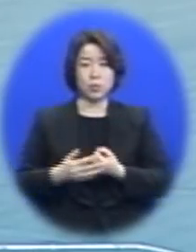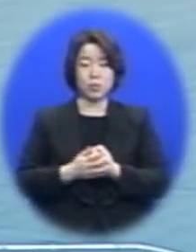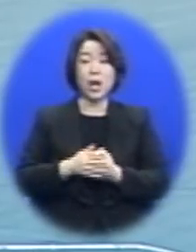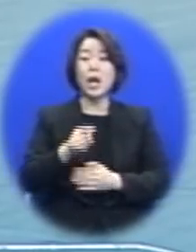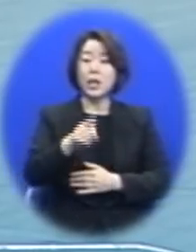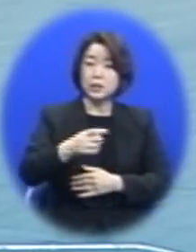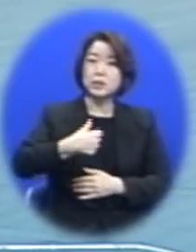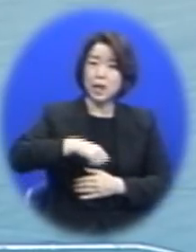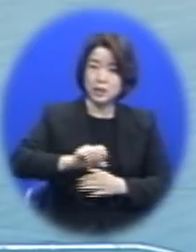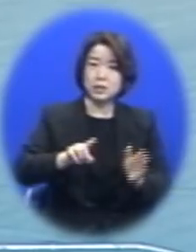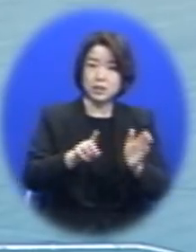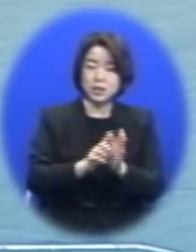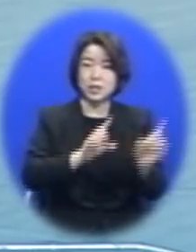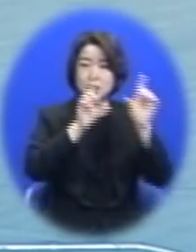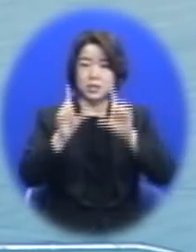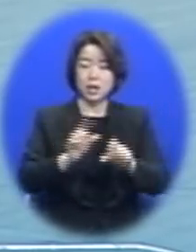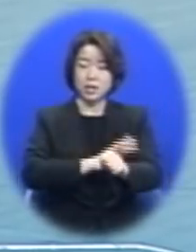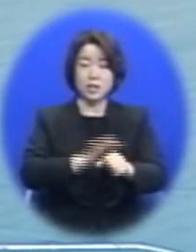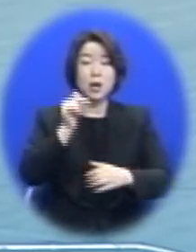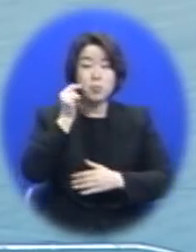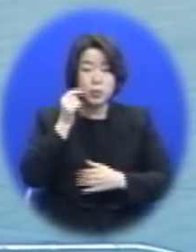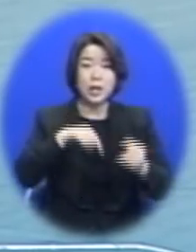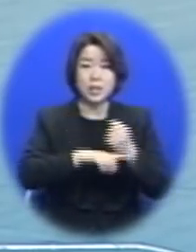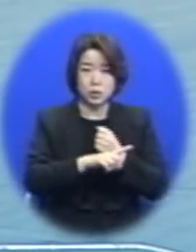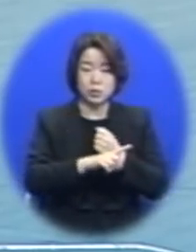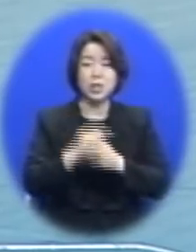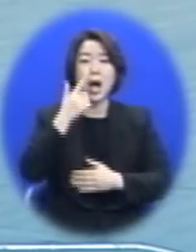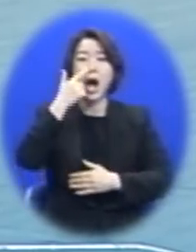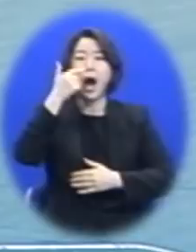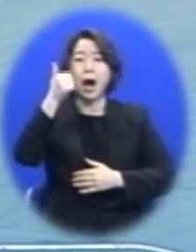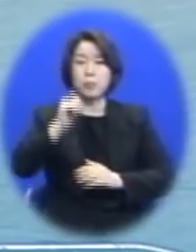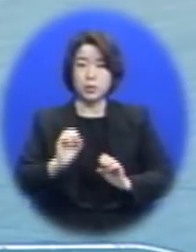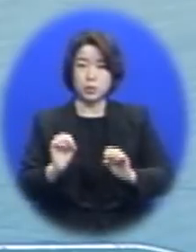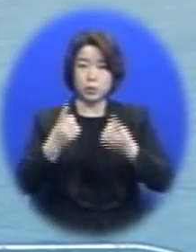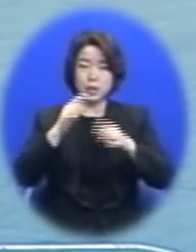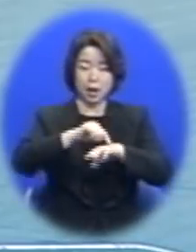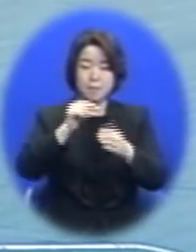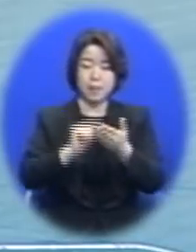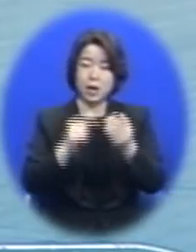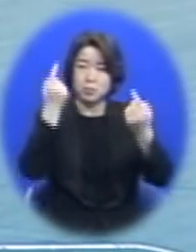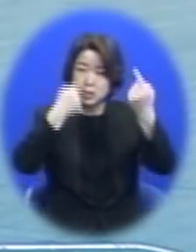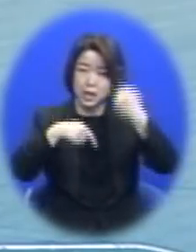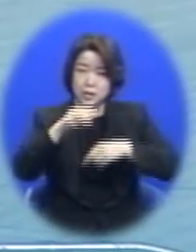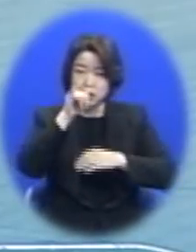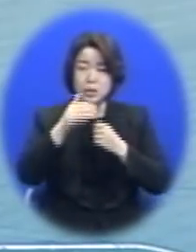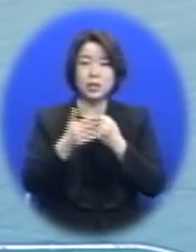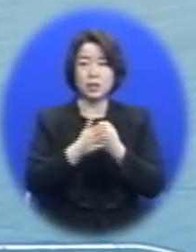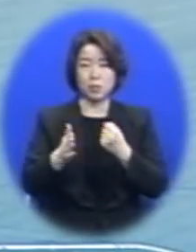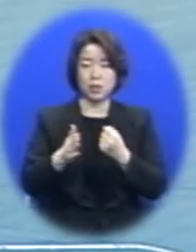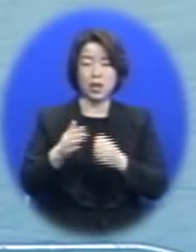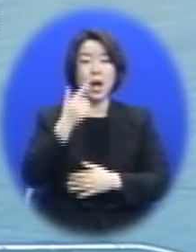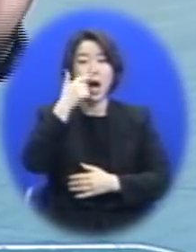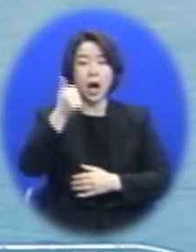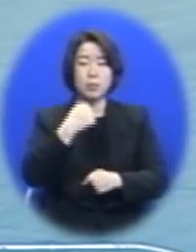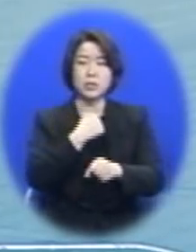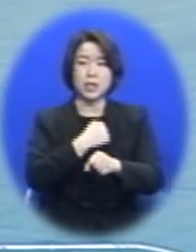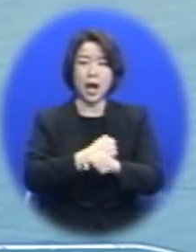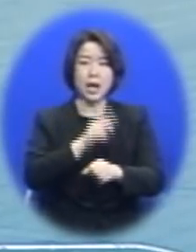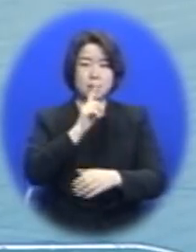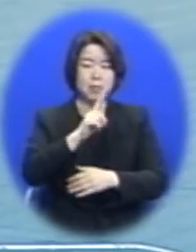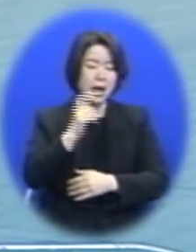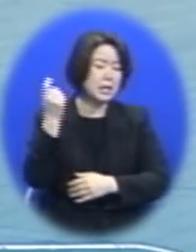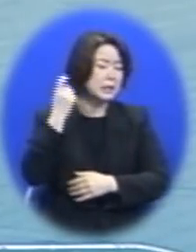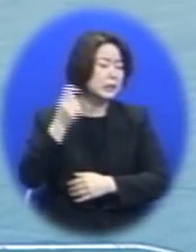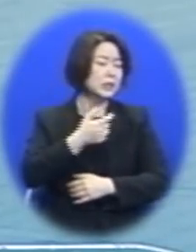그 아들이 신앙 성을 제대로 하지 못하는 것은 아버지로 인한 마음의 상처가 있어서 아버지가 하는 말을 듣지 않으려고